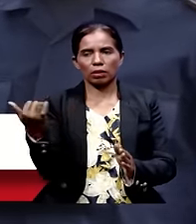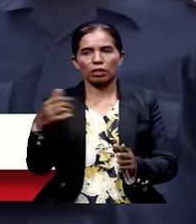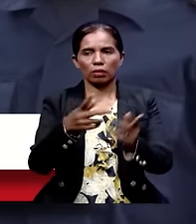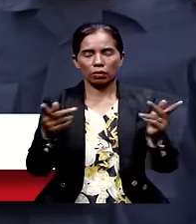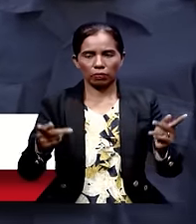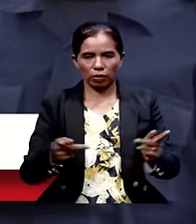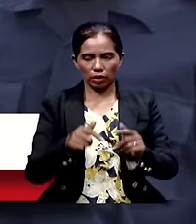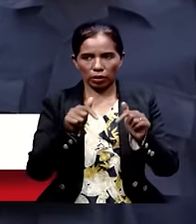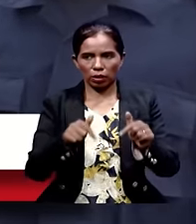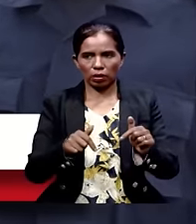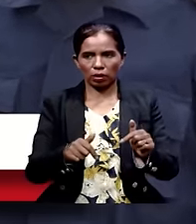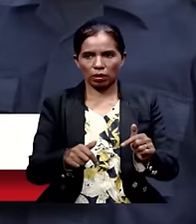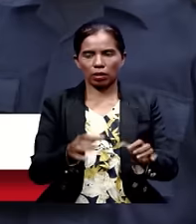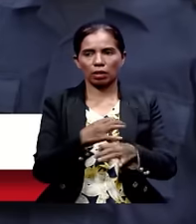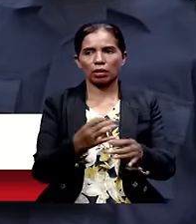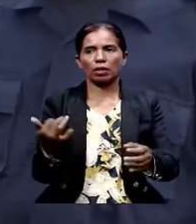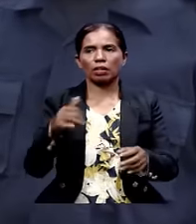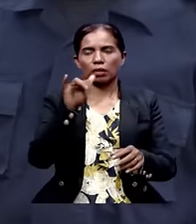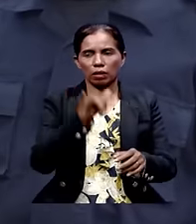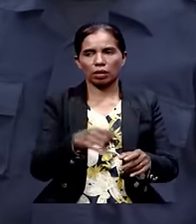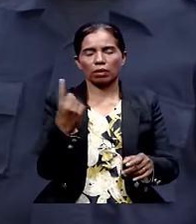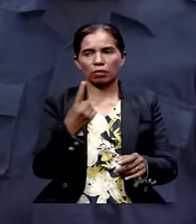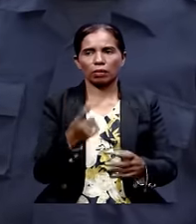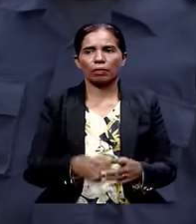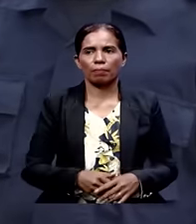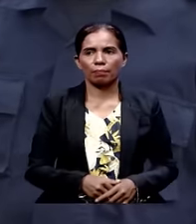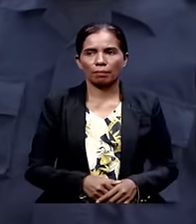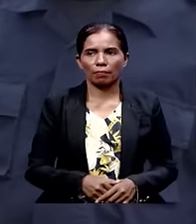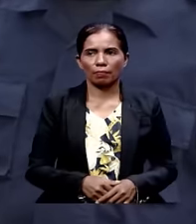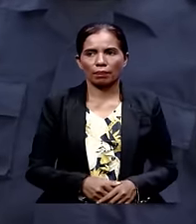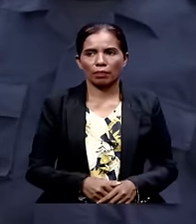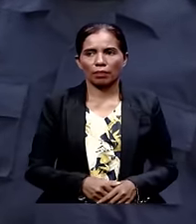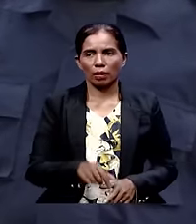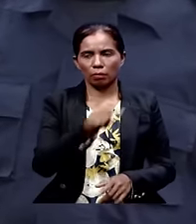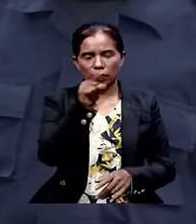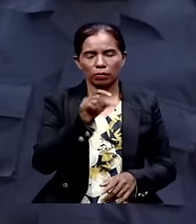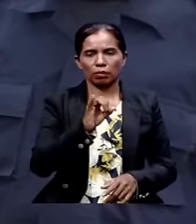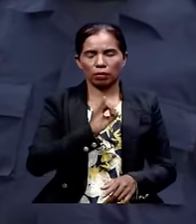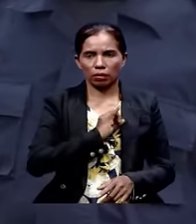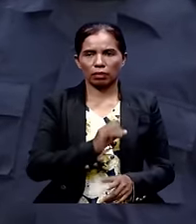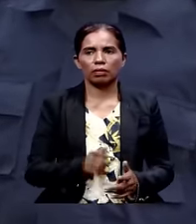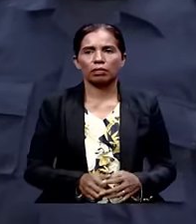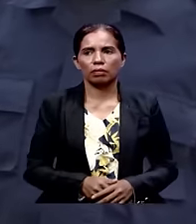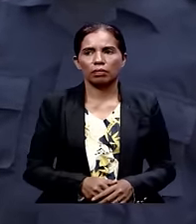idane recuperation masih hela na fatine. Idane makat perguntas mayau.